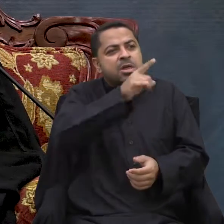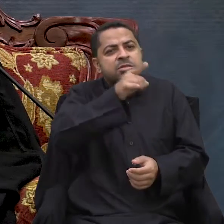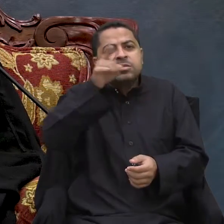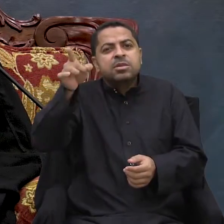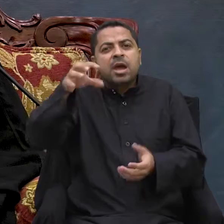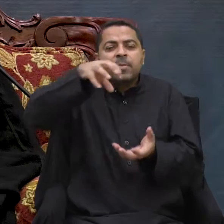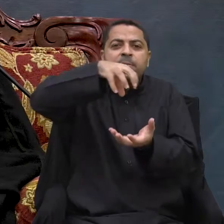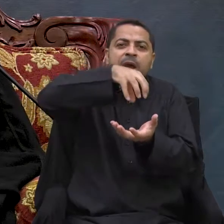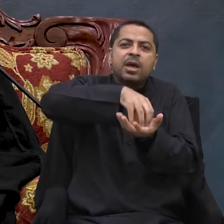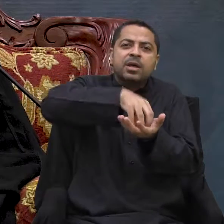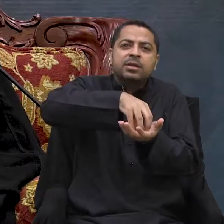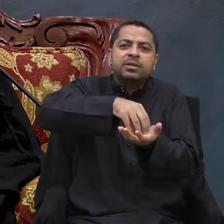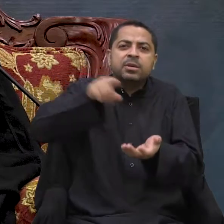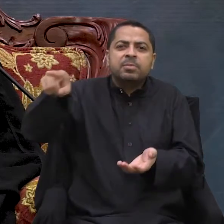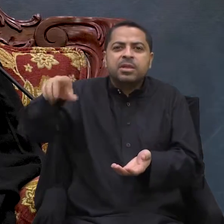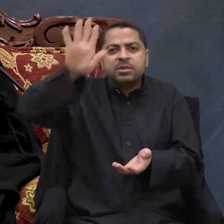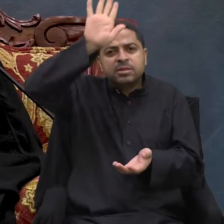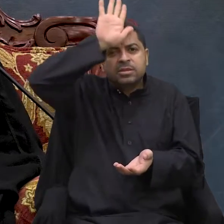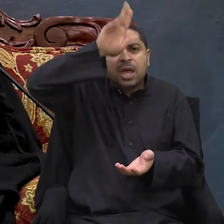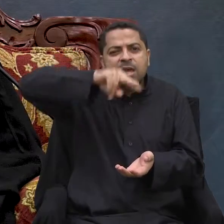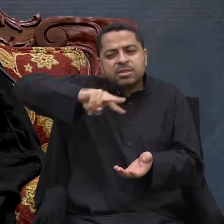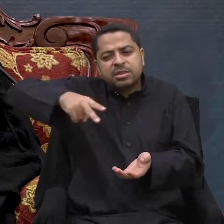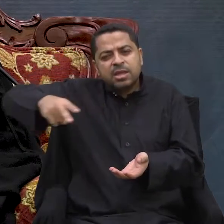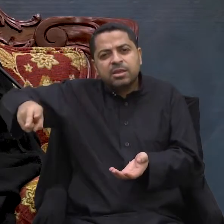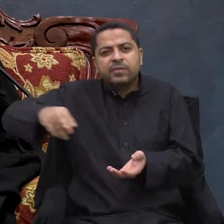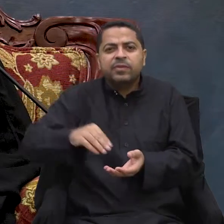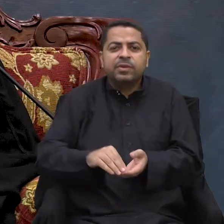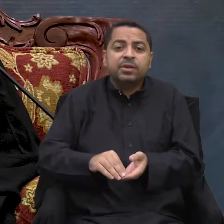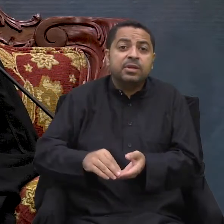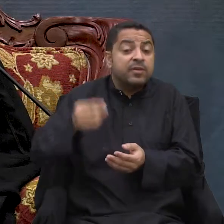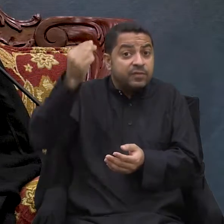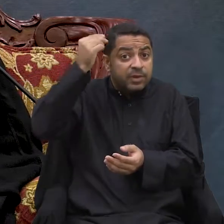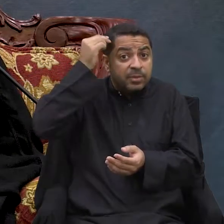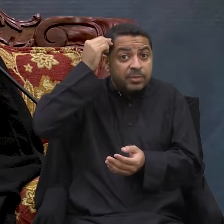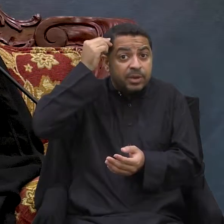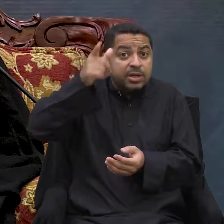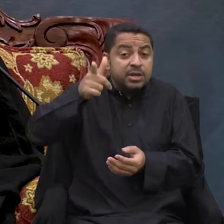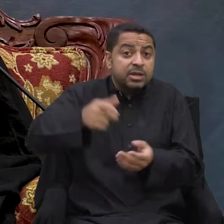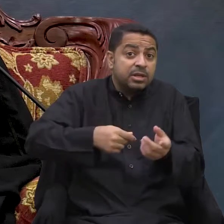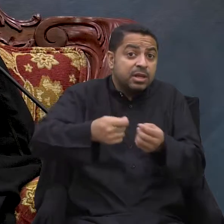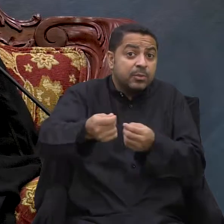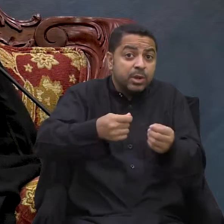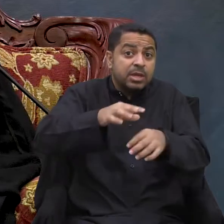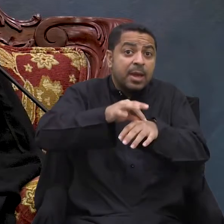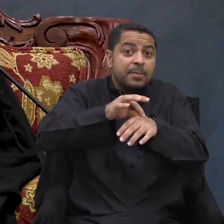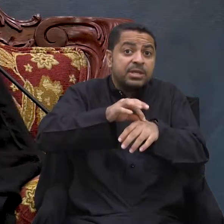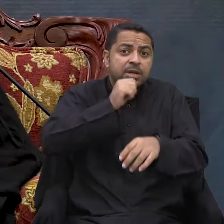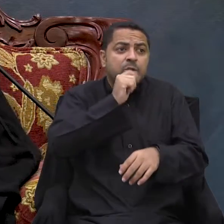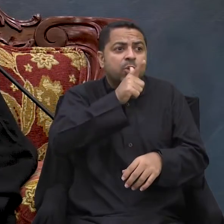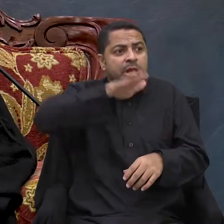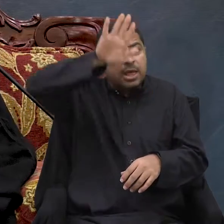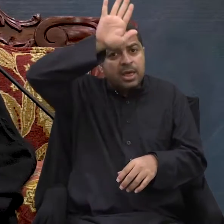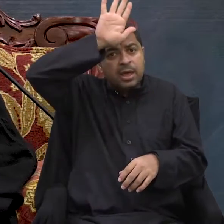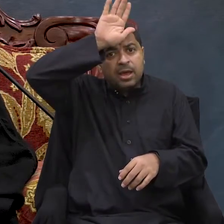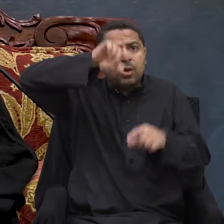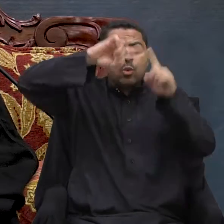دولة سلطانا أحدا يستطيع أن يحرك البشر وهو